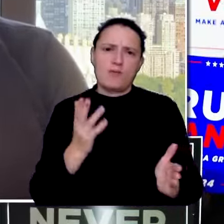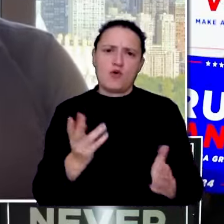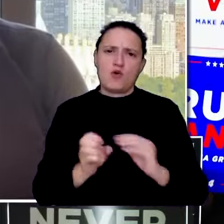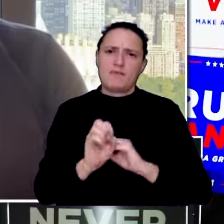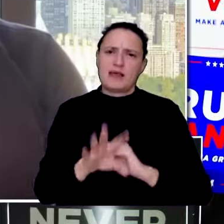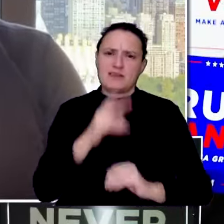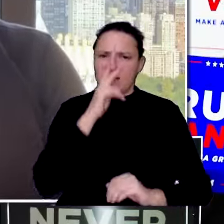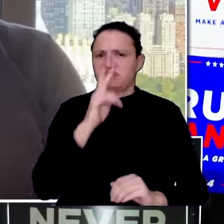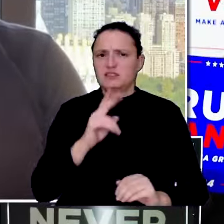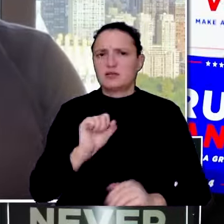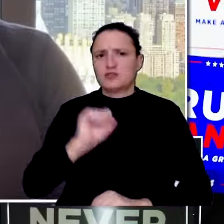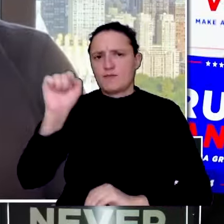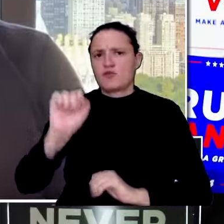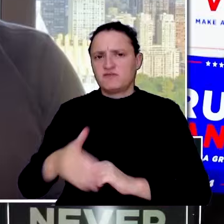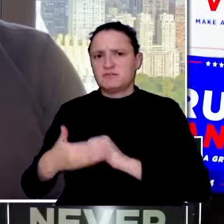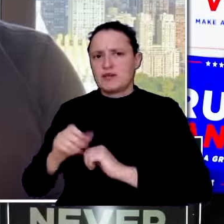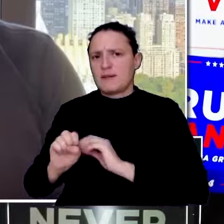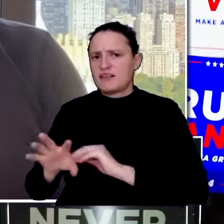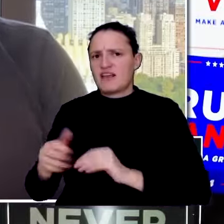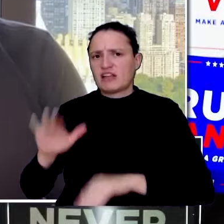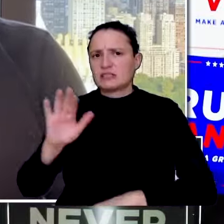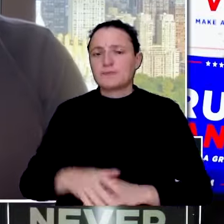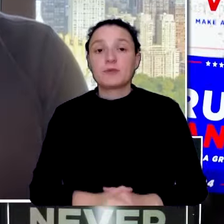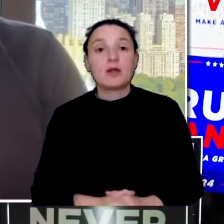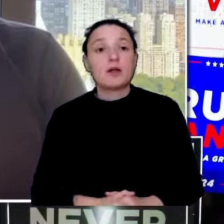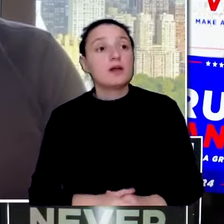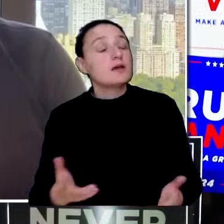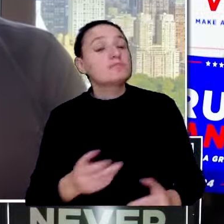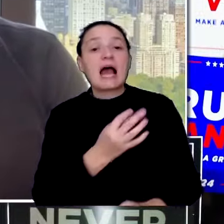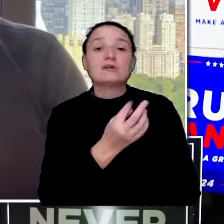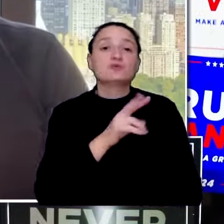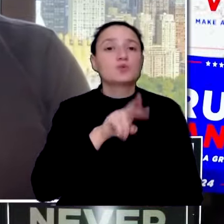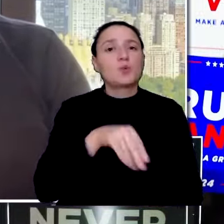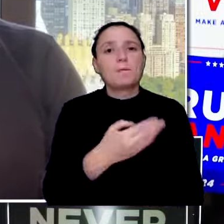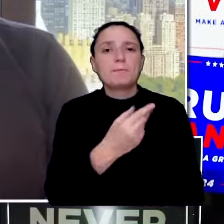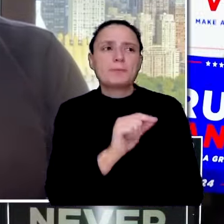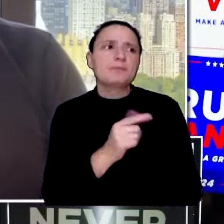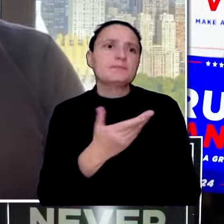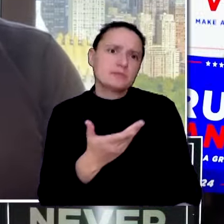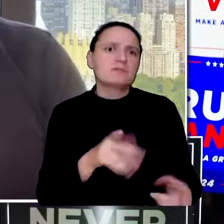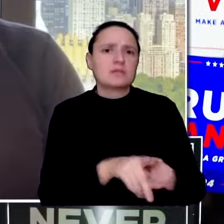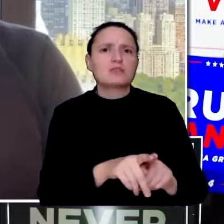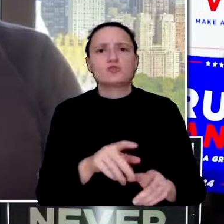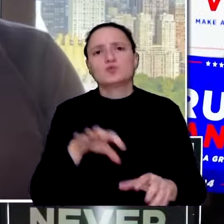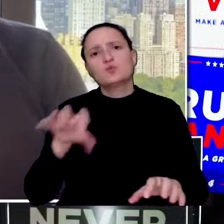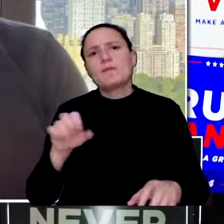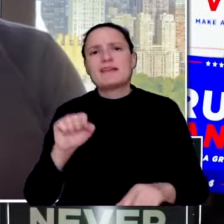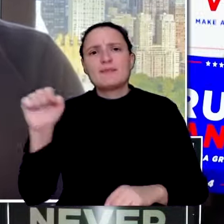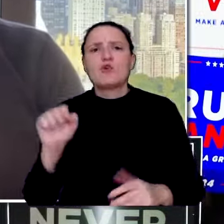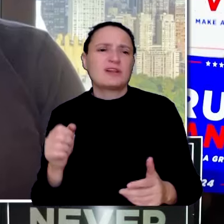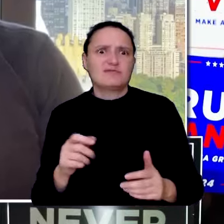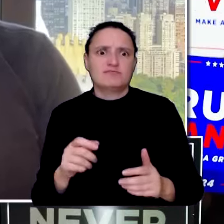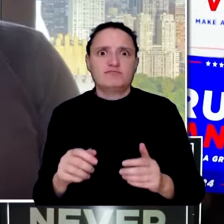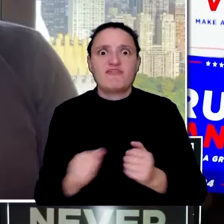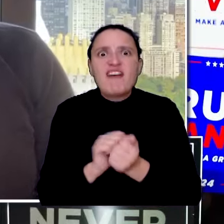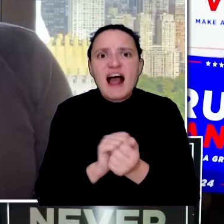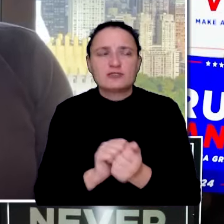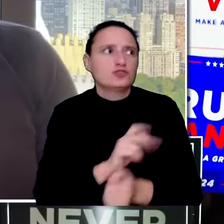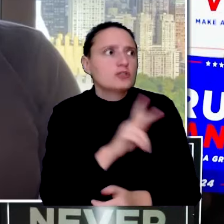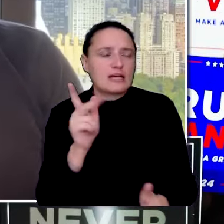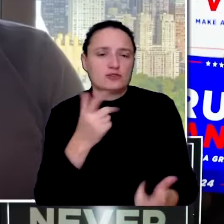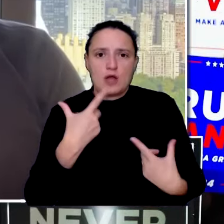kampanii. No, dla Trumpa, jak wiemy, nie tylko zresztą dla Trumpa, ale również dla demokratów, jest tutaj walka o każdy głos, więc dlatego